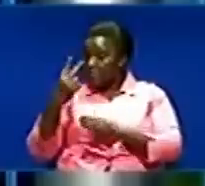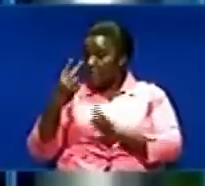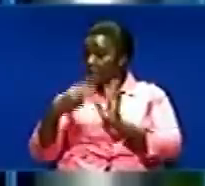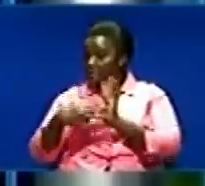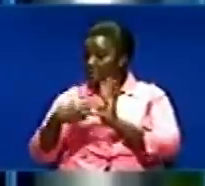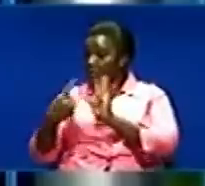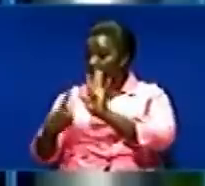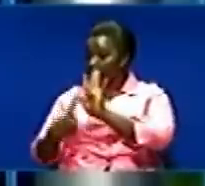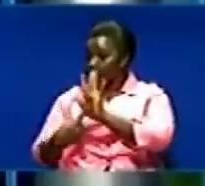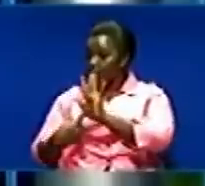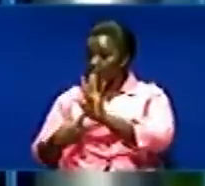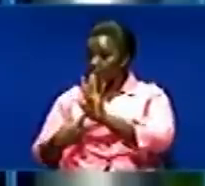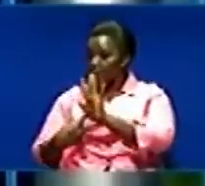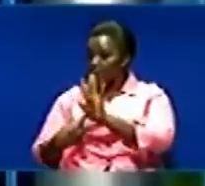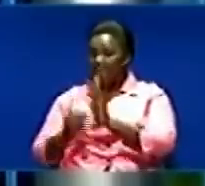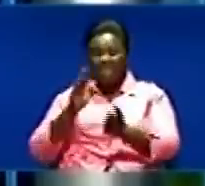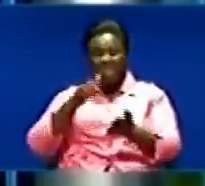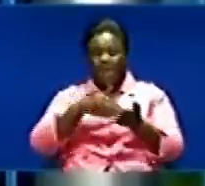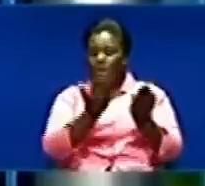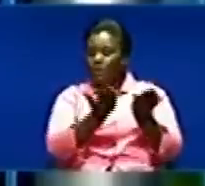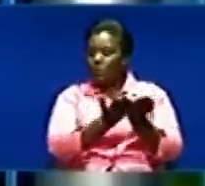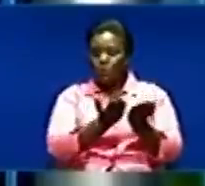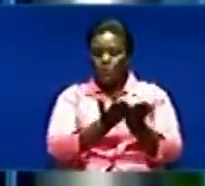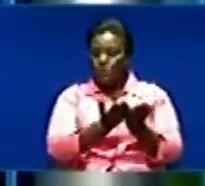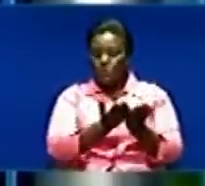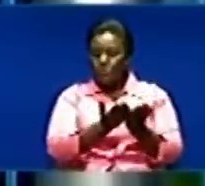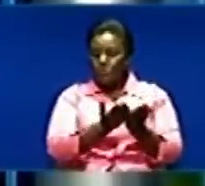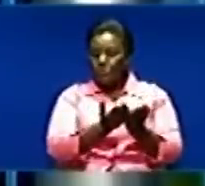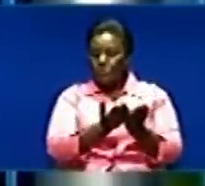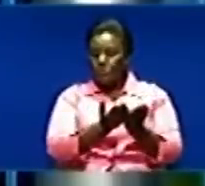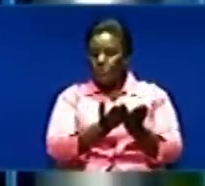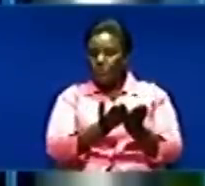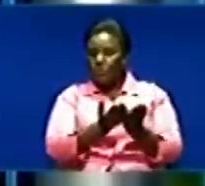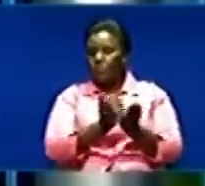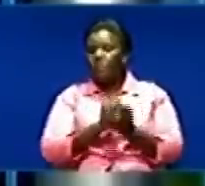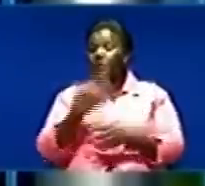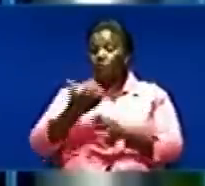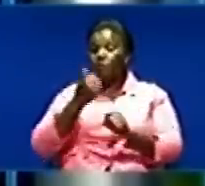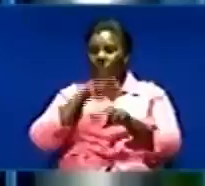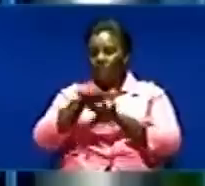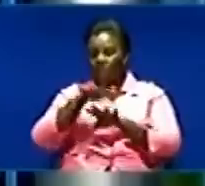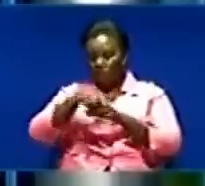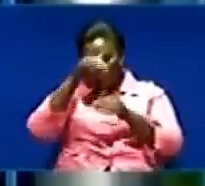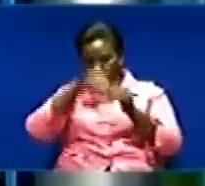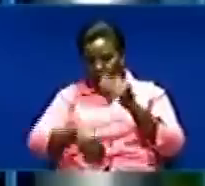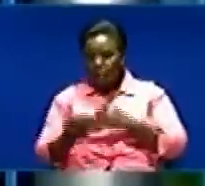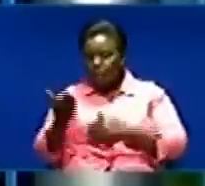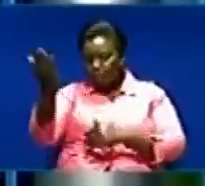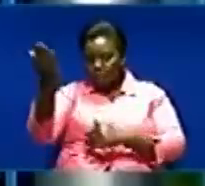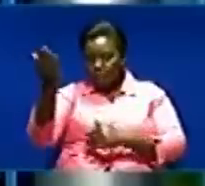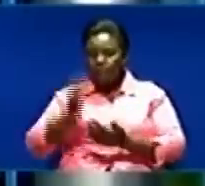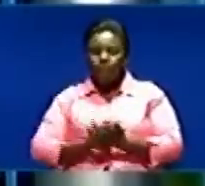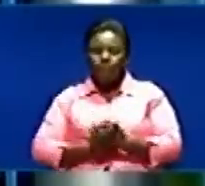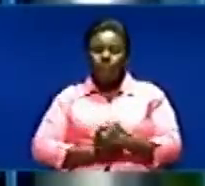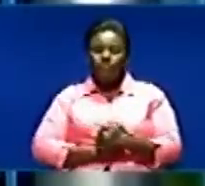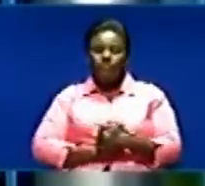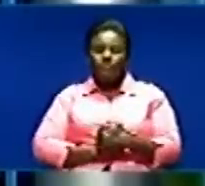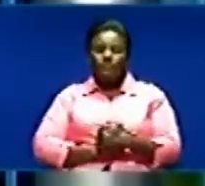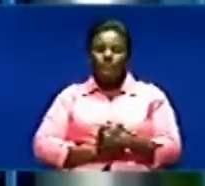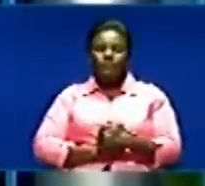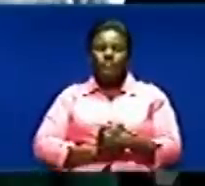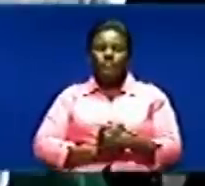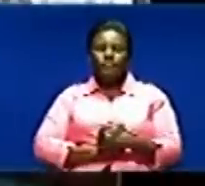286 hawajaripoti shule katika wilaya ya Tanganyika. Hii hapa ni taarifa mwandishi wetu Hosea Cheo kwa kina zaidi.